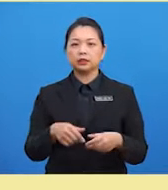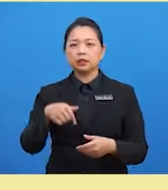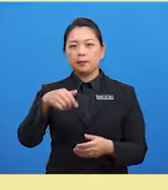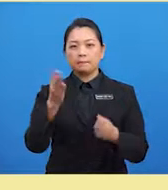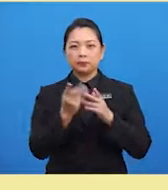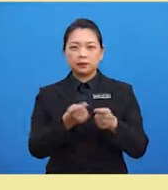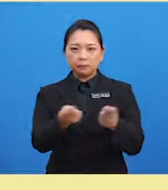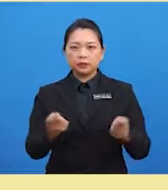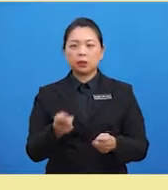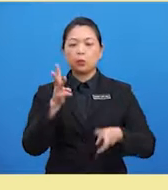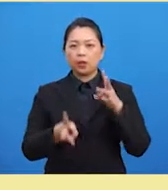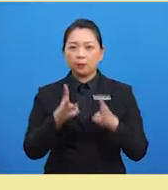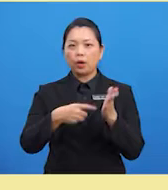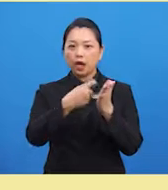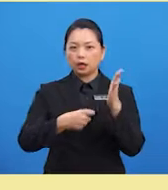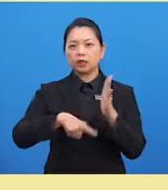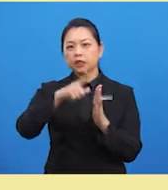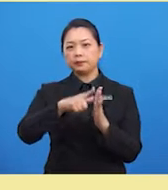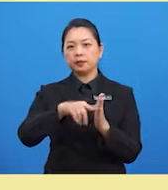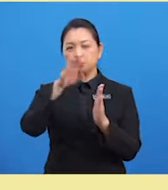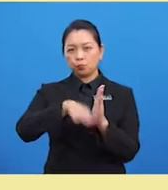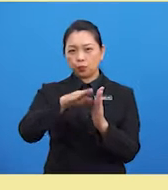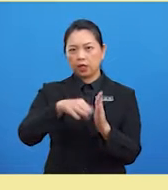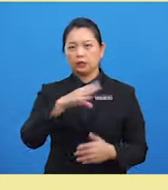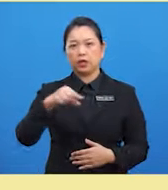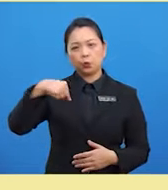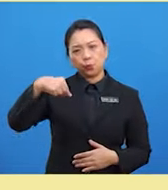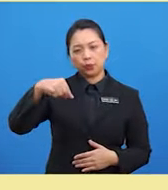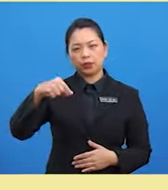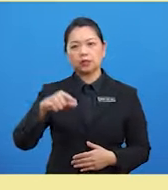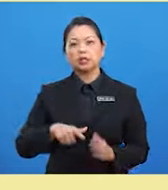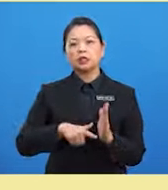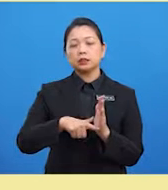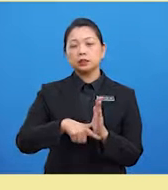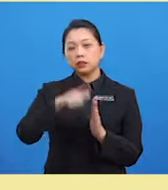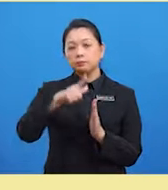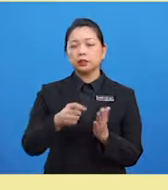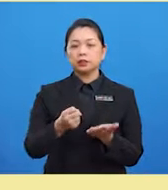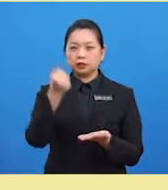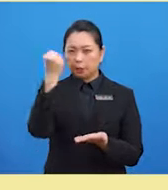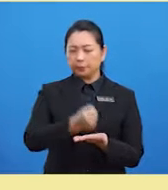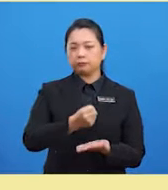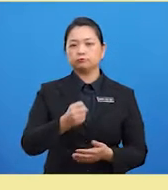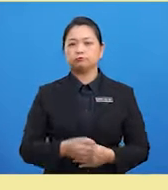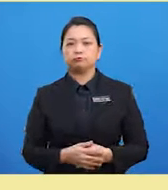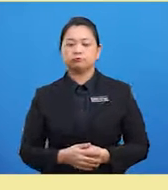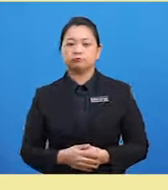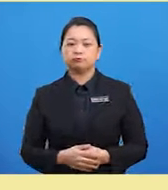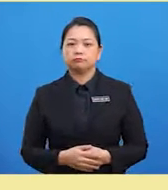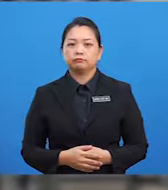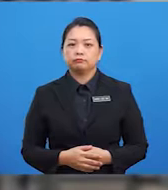tempatan walaupun harganya lebih murah dan kualitinya juga terjamin.